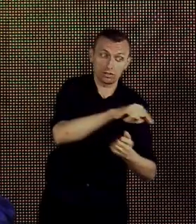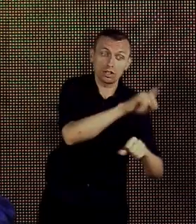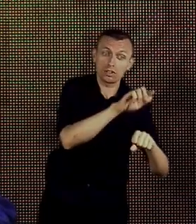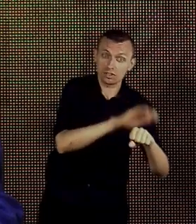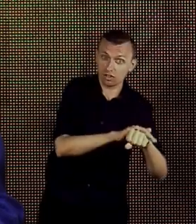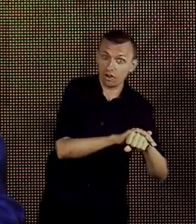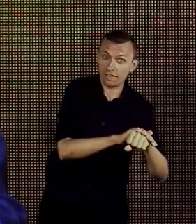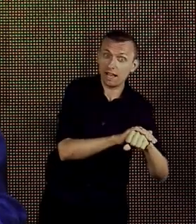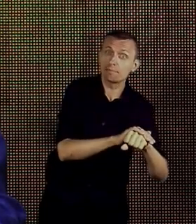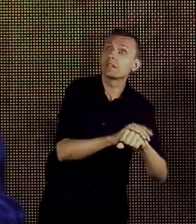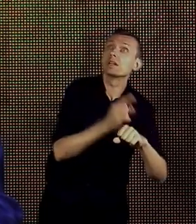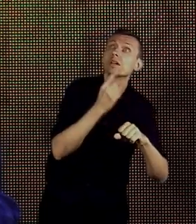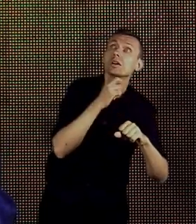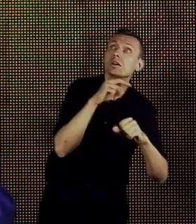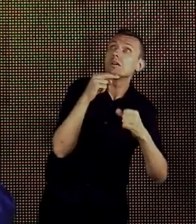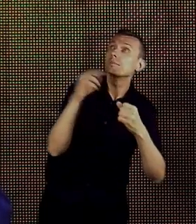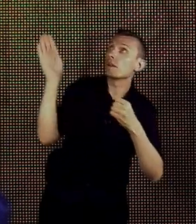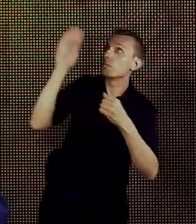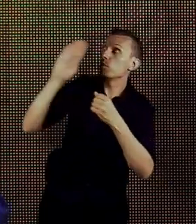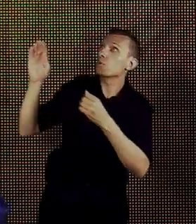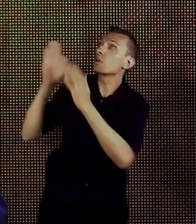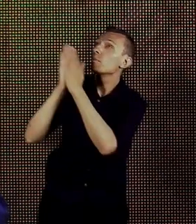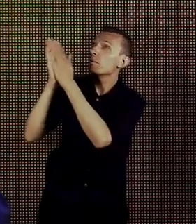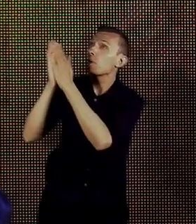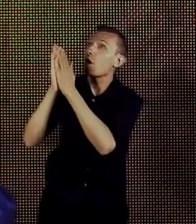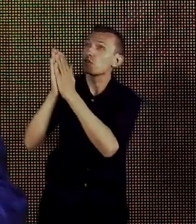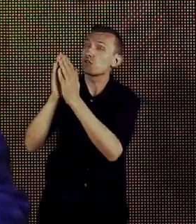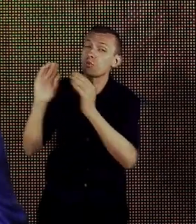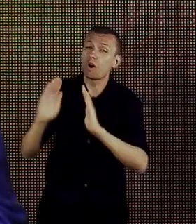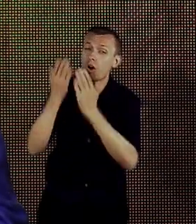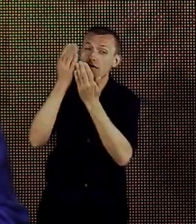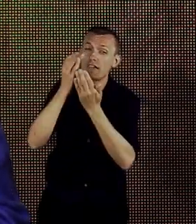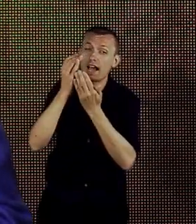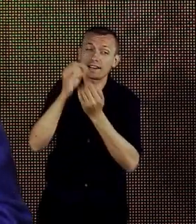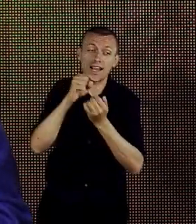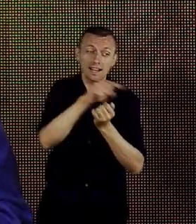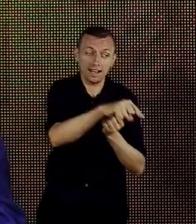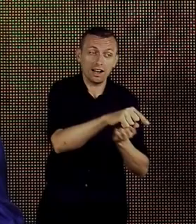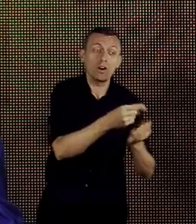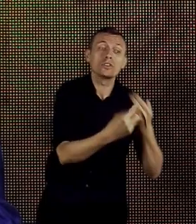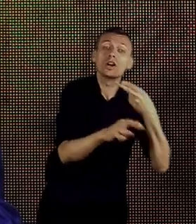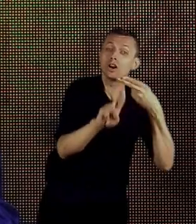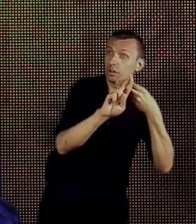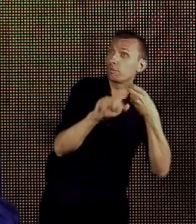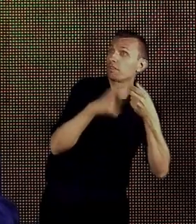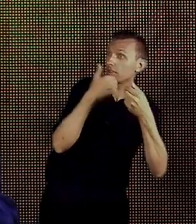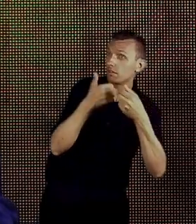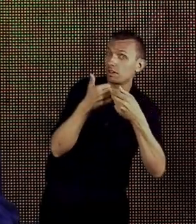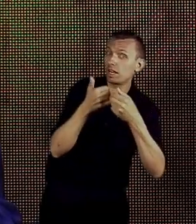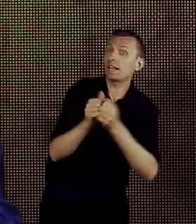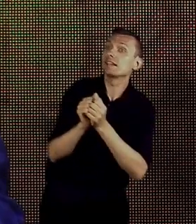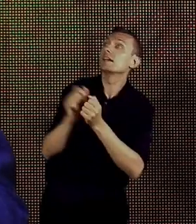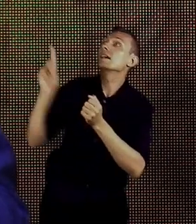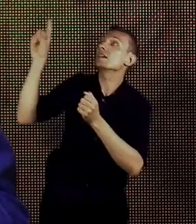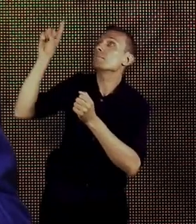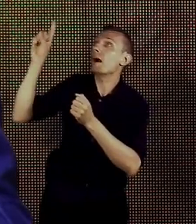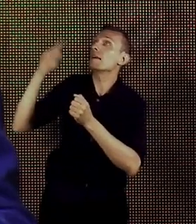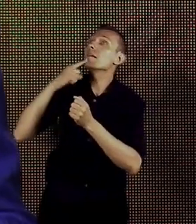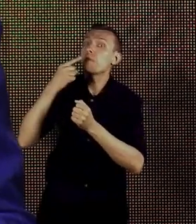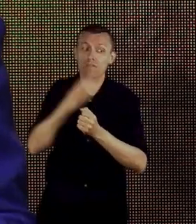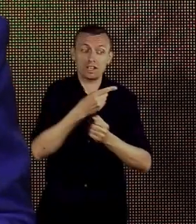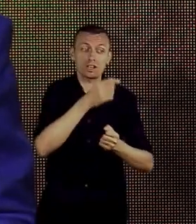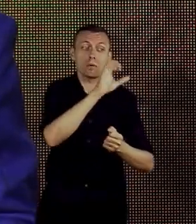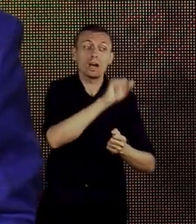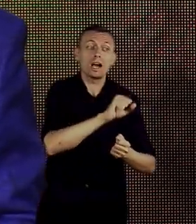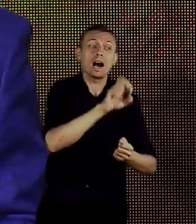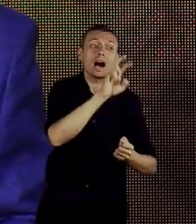Dlatego Pismo mówi o Abrahamie, że zaufał Panu, i z tego powodu Najwyższy uznał go za sprawiedliwego, a także nazwał